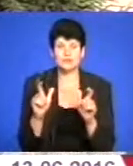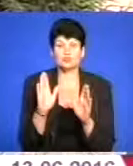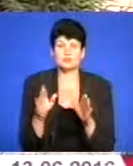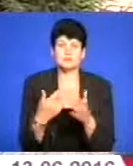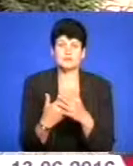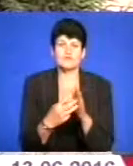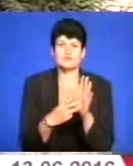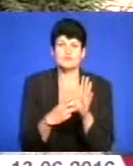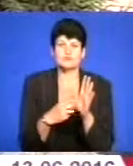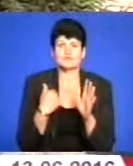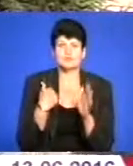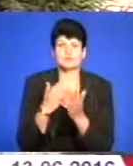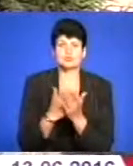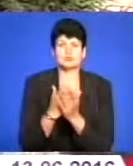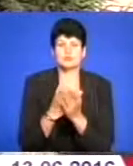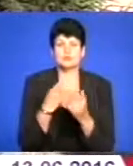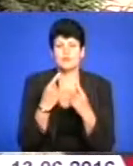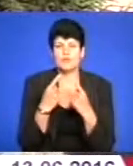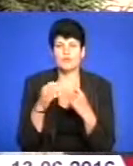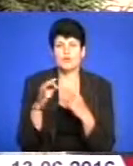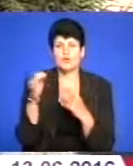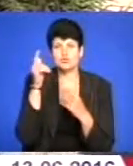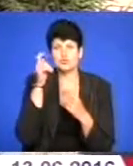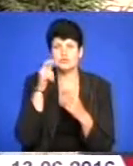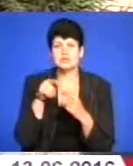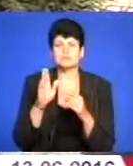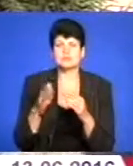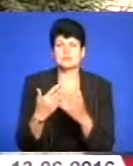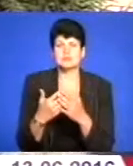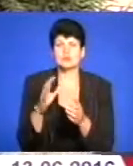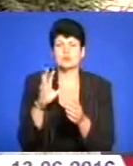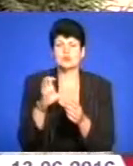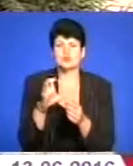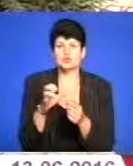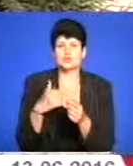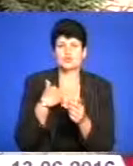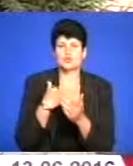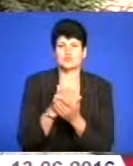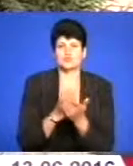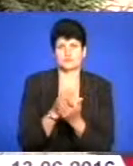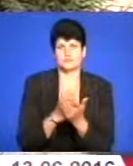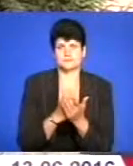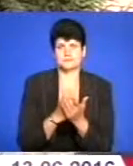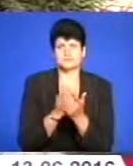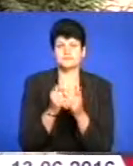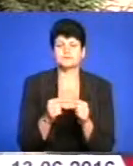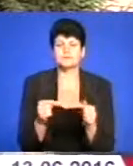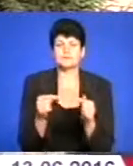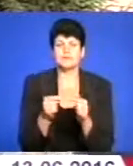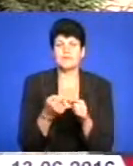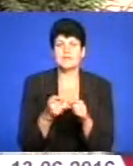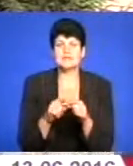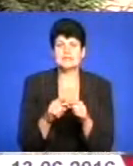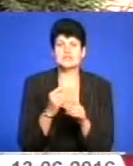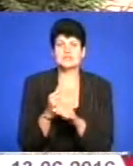на території Тернопільської області, в тих умовах, які є, максимум 800 на базі Тернопільської бригади. Коли ми говоримо про Теребовлянську